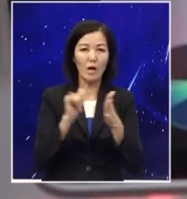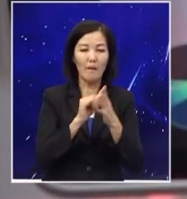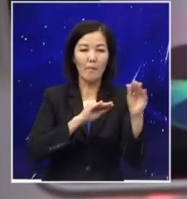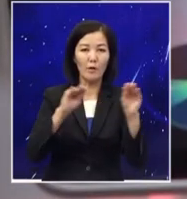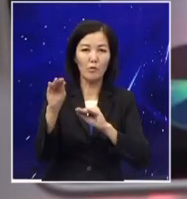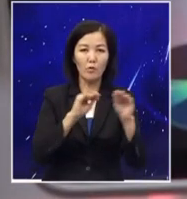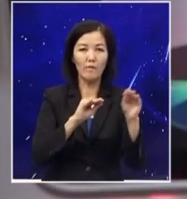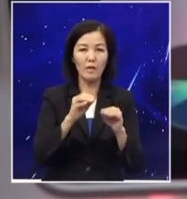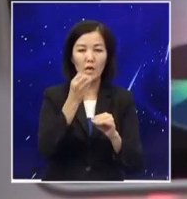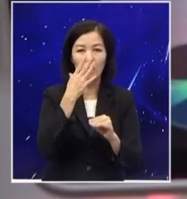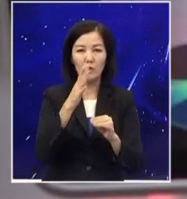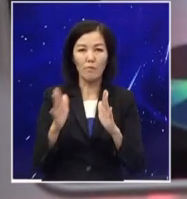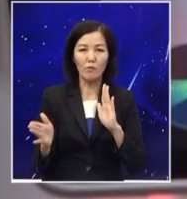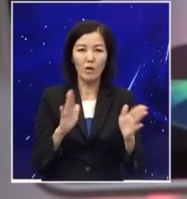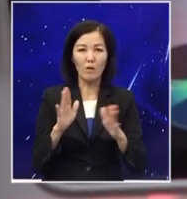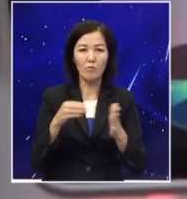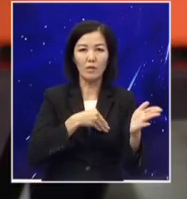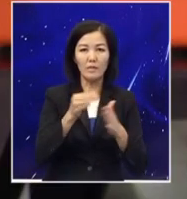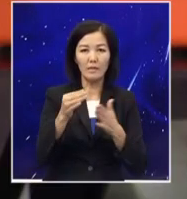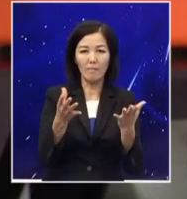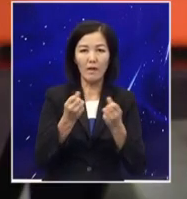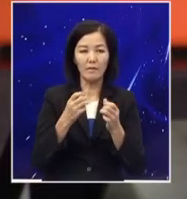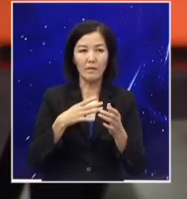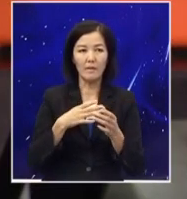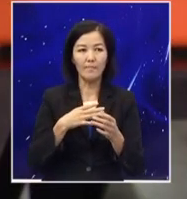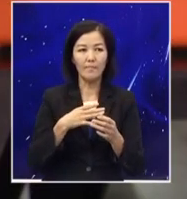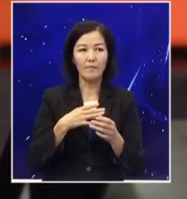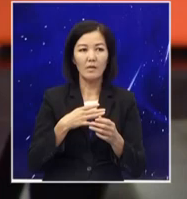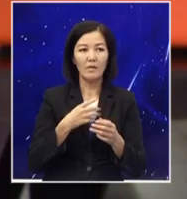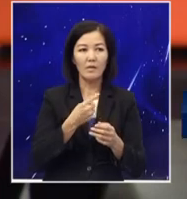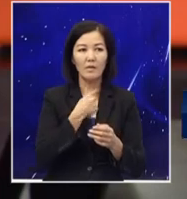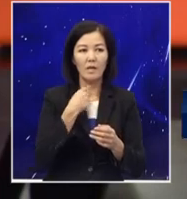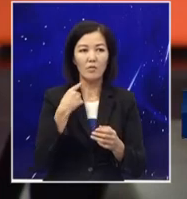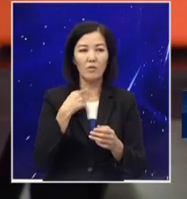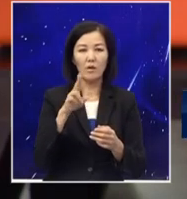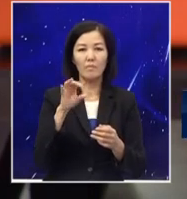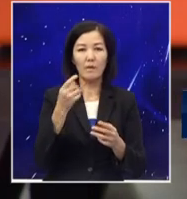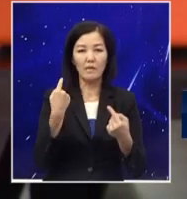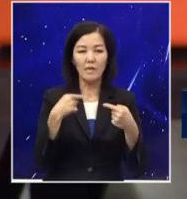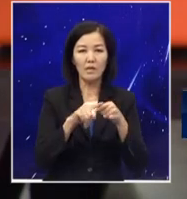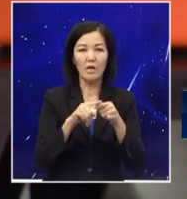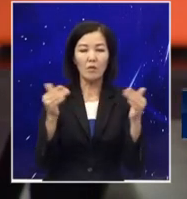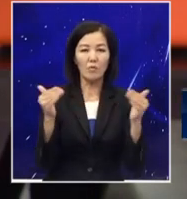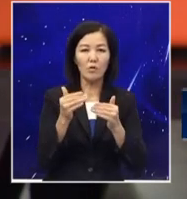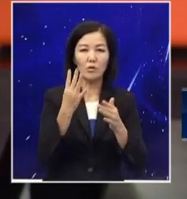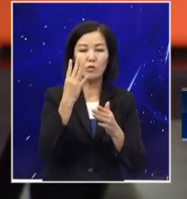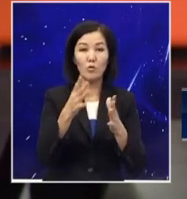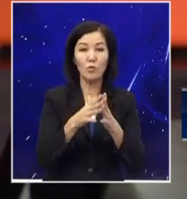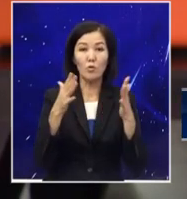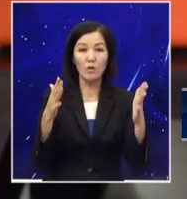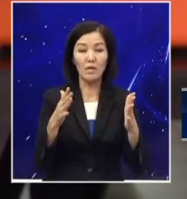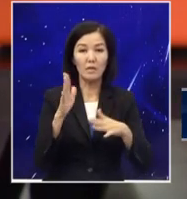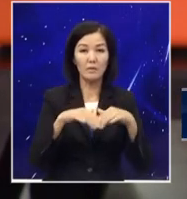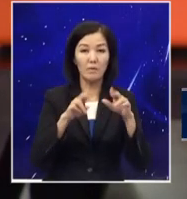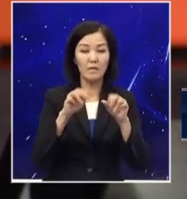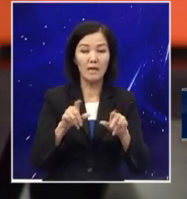заманауи жапондық роботтар сатып алынды. Талдықорған политехникалық колледжі 4 үлкен мамандық бойынша, оның ішінде